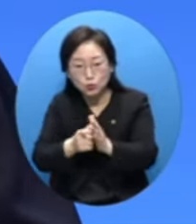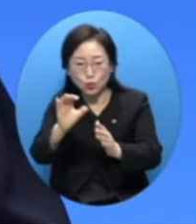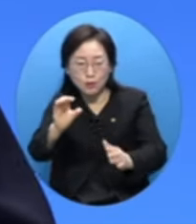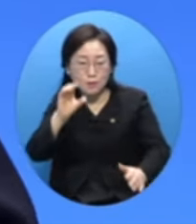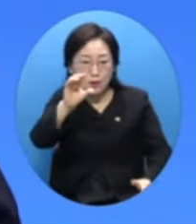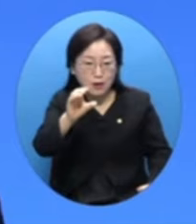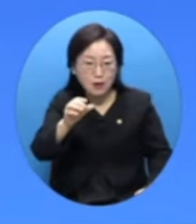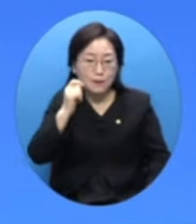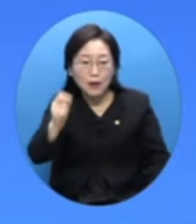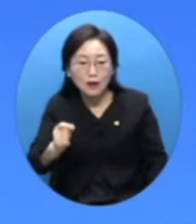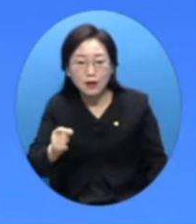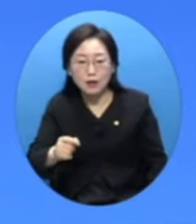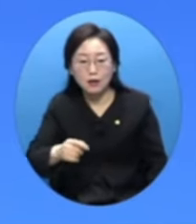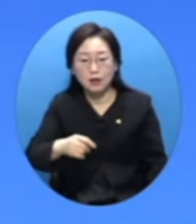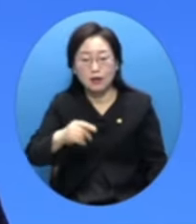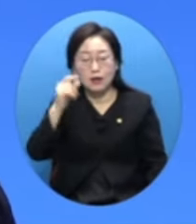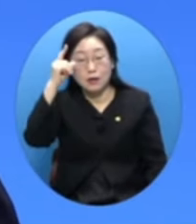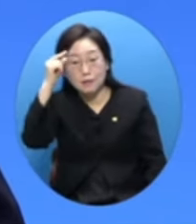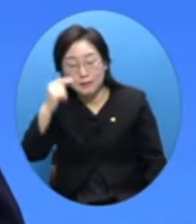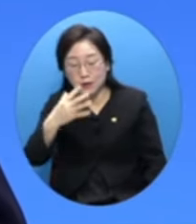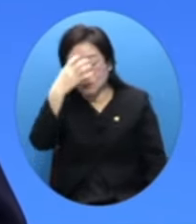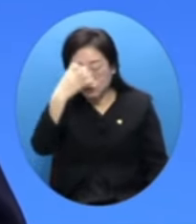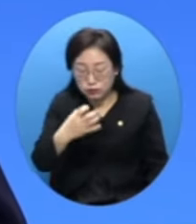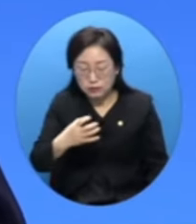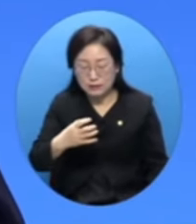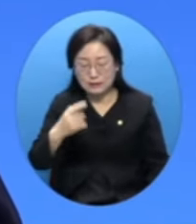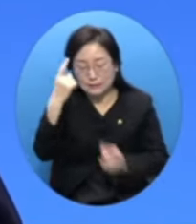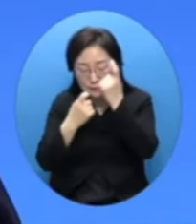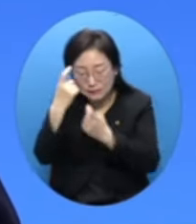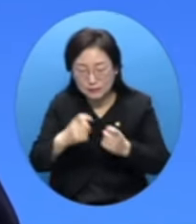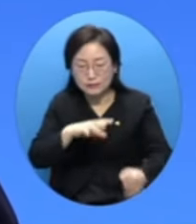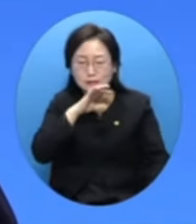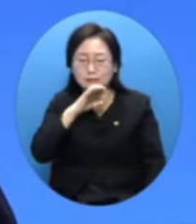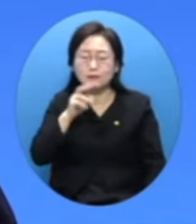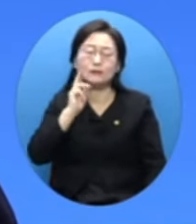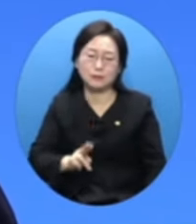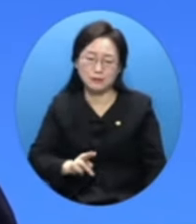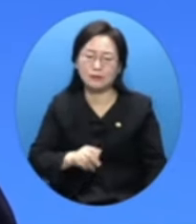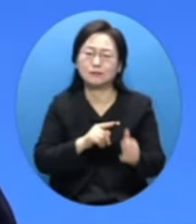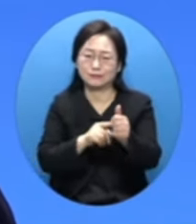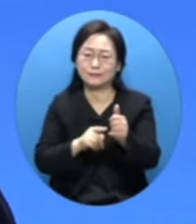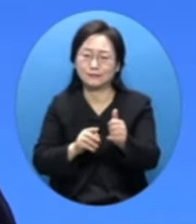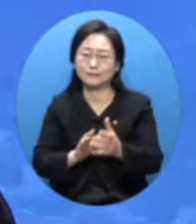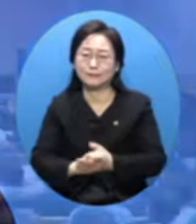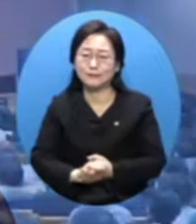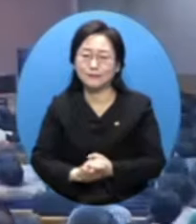왔습니다. 만사가 짜증나고 원망과 불평이 넘쳐났습니다.